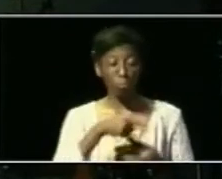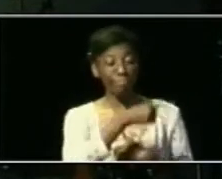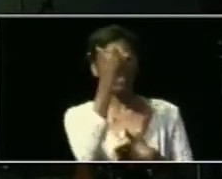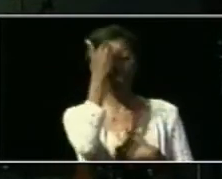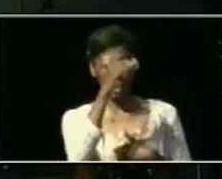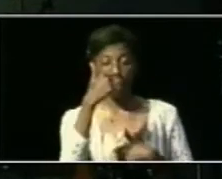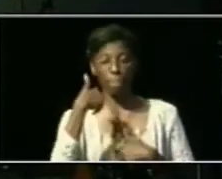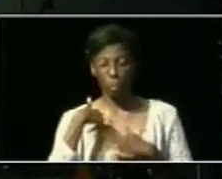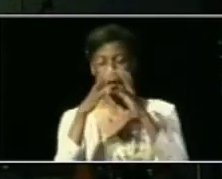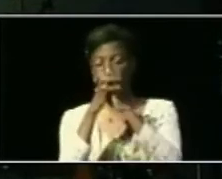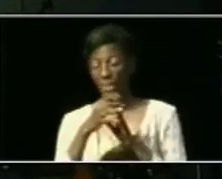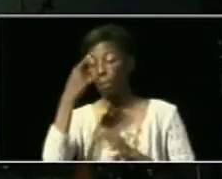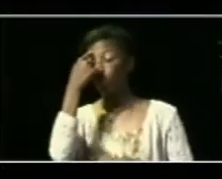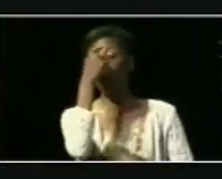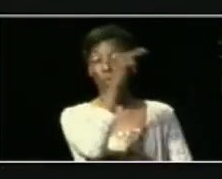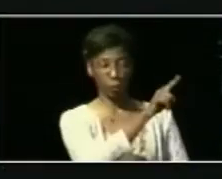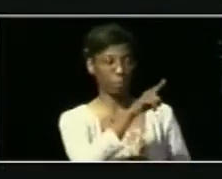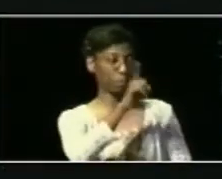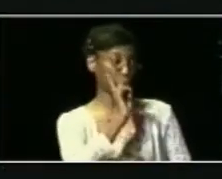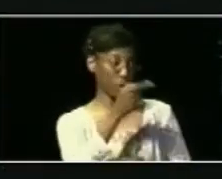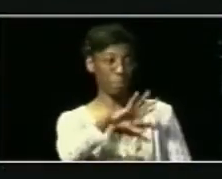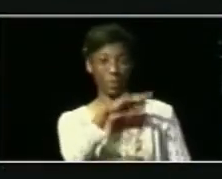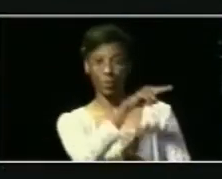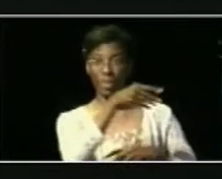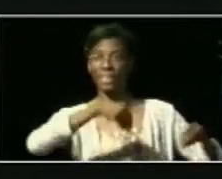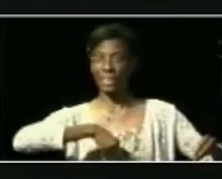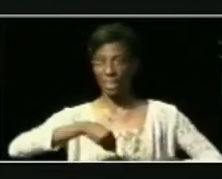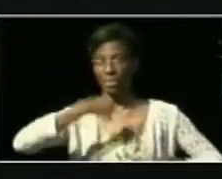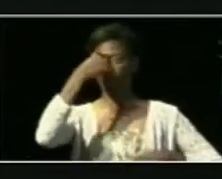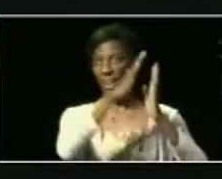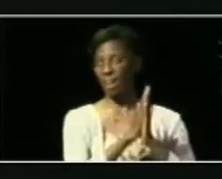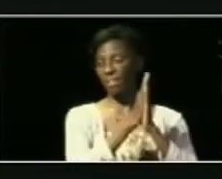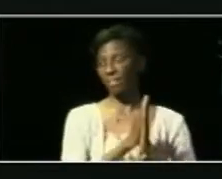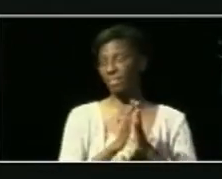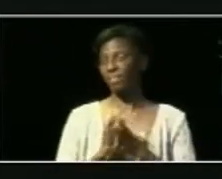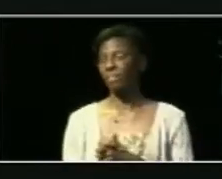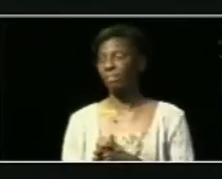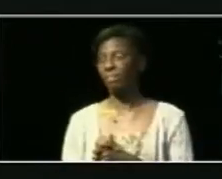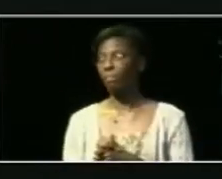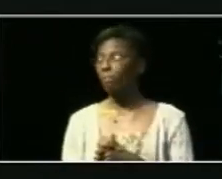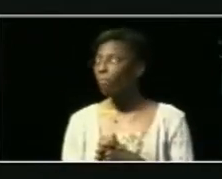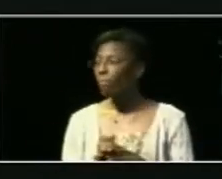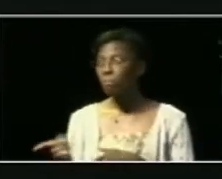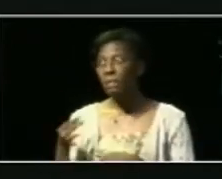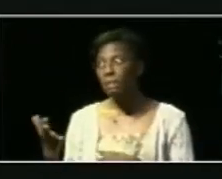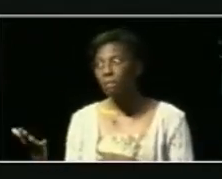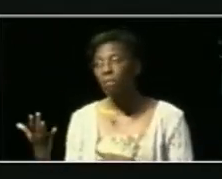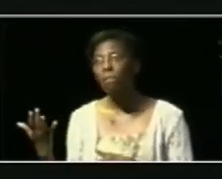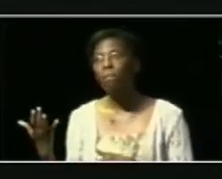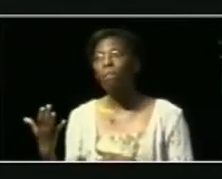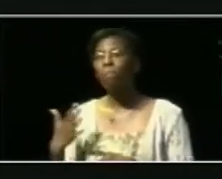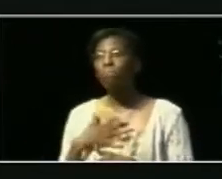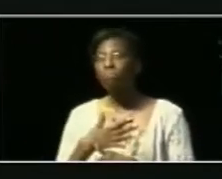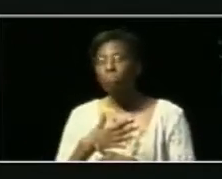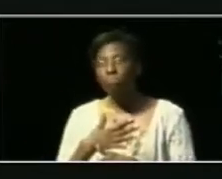en tant que dirigeant au sein de l'Église de Dieu. You know how much that means to me. Vous savez ce que cela représente pour moi. That